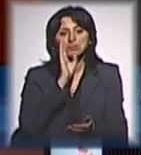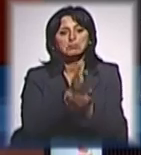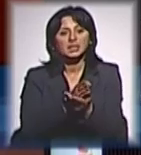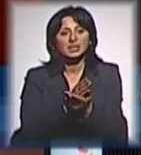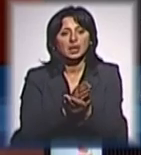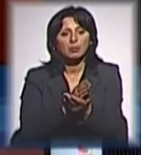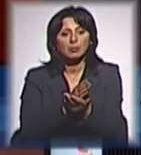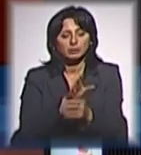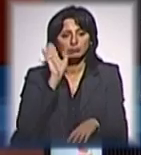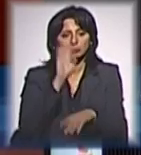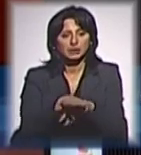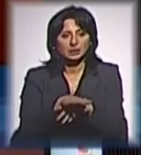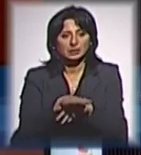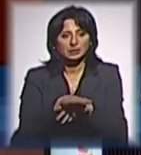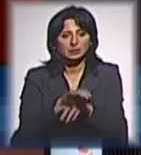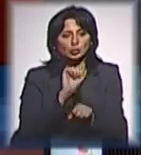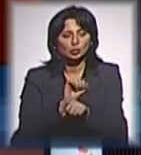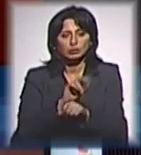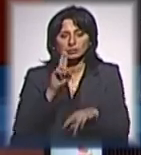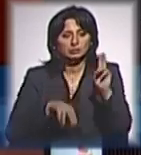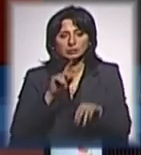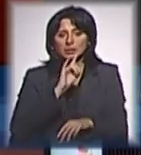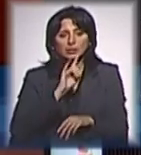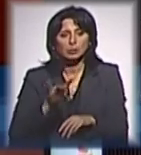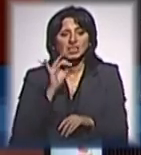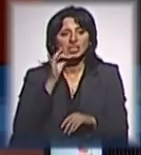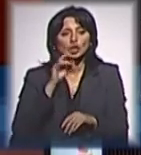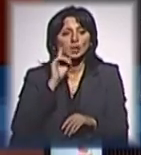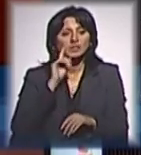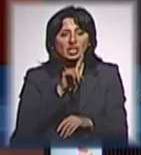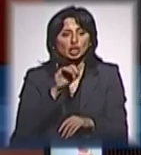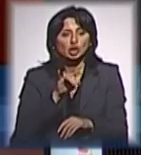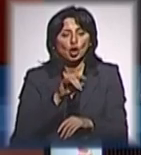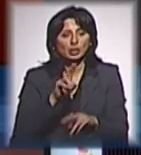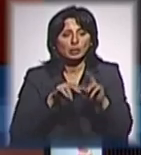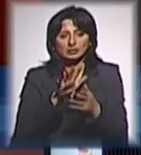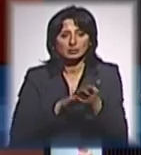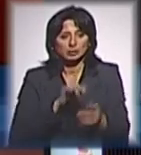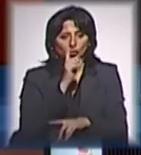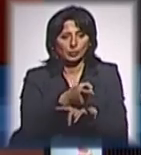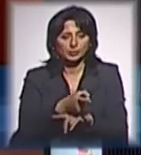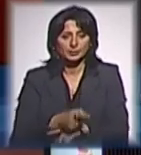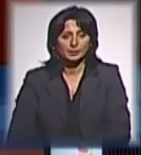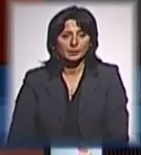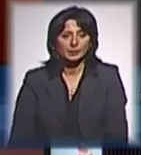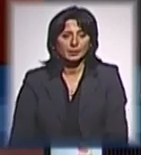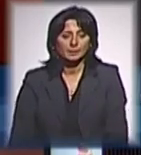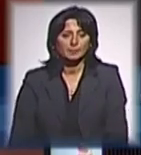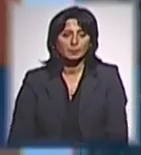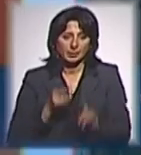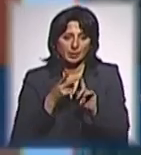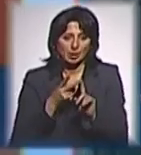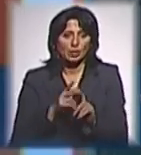პირდაპირ გამოიცემა მორატორიუმი და არც ერთი ასეთი მშენებლობა ისტორიულ და მწვანე ზონაში არ გაგრძელდება. კარგით, კიდევ ერთი